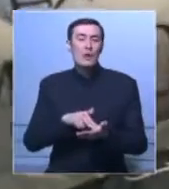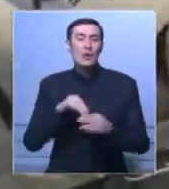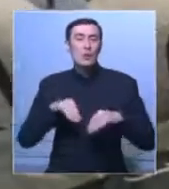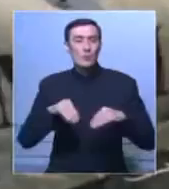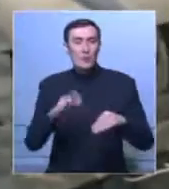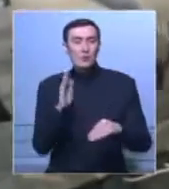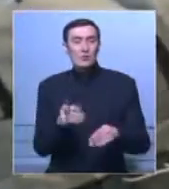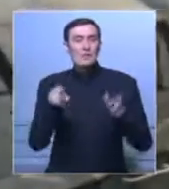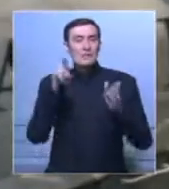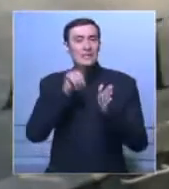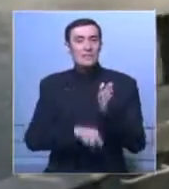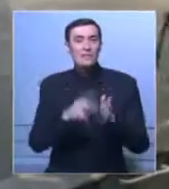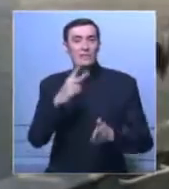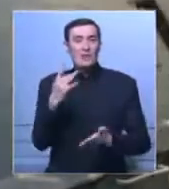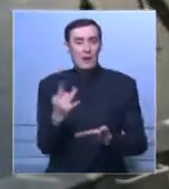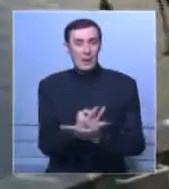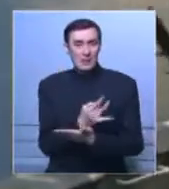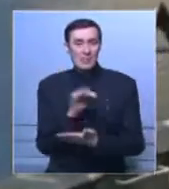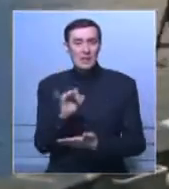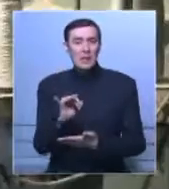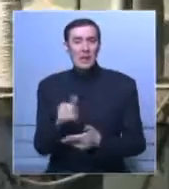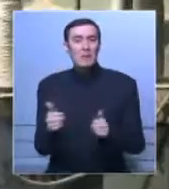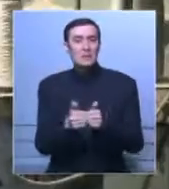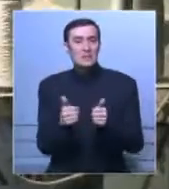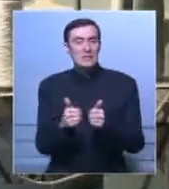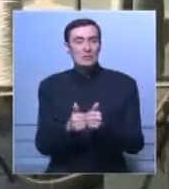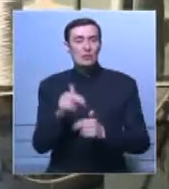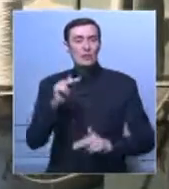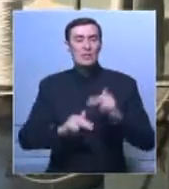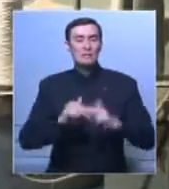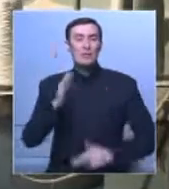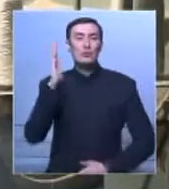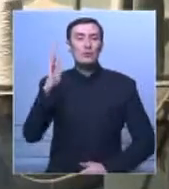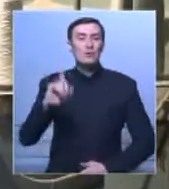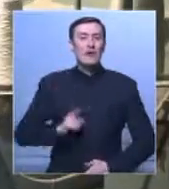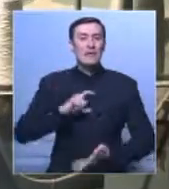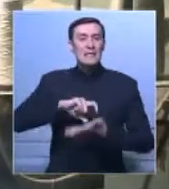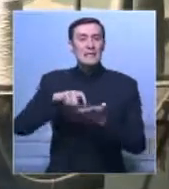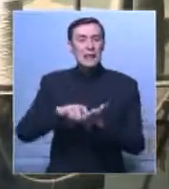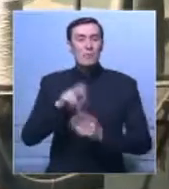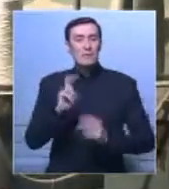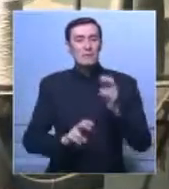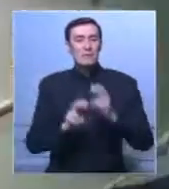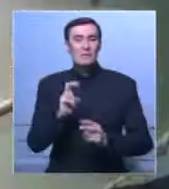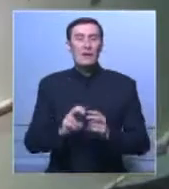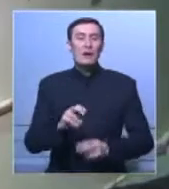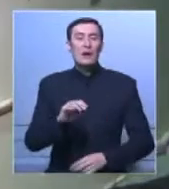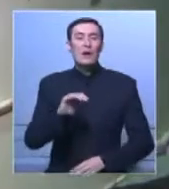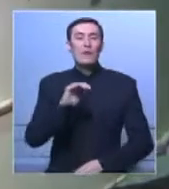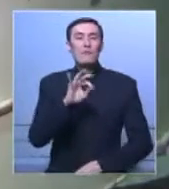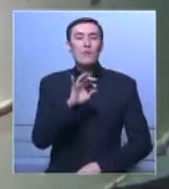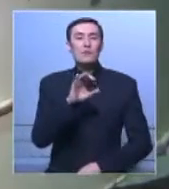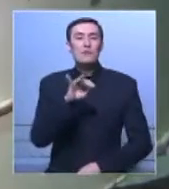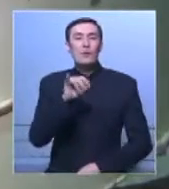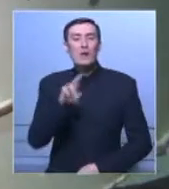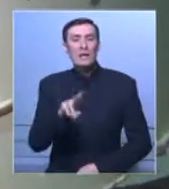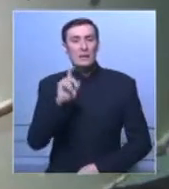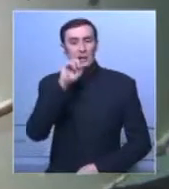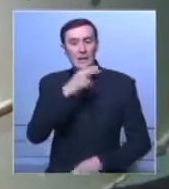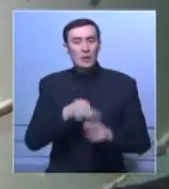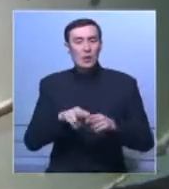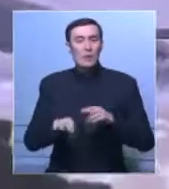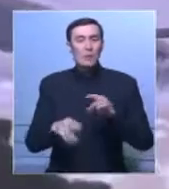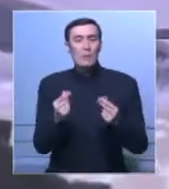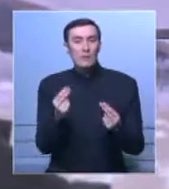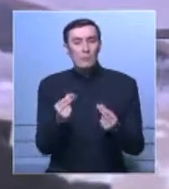удобрений удастся снизить почти вдвое. Здесь же по соседству идет строительство будущего цеха по производству экстракционной фосфорной кислоты. На этот проект